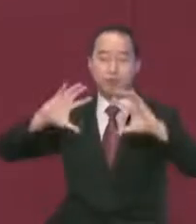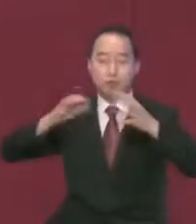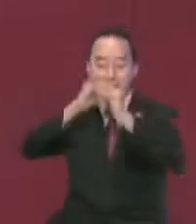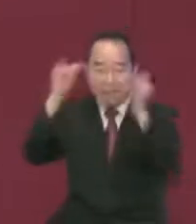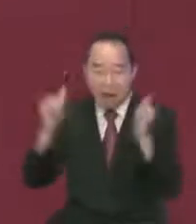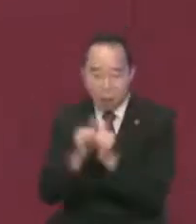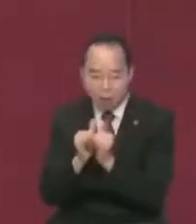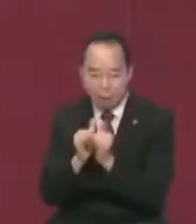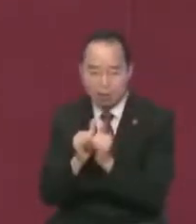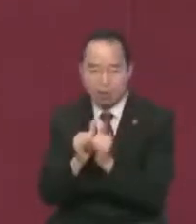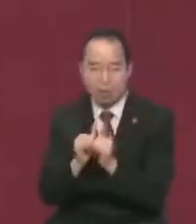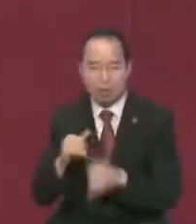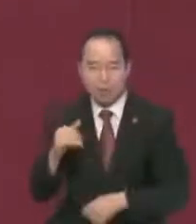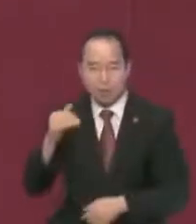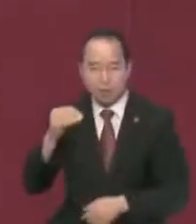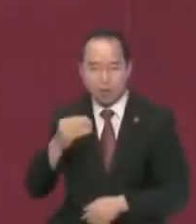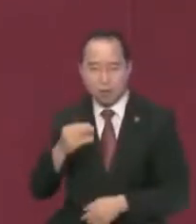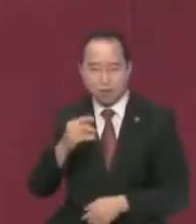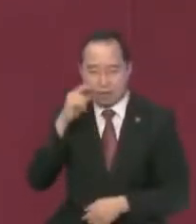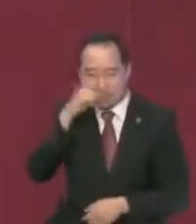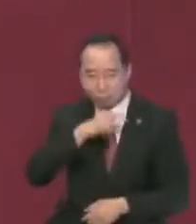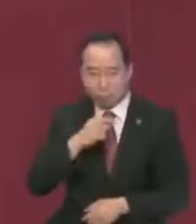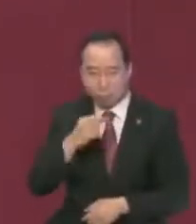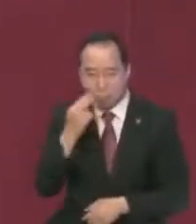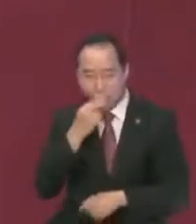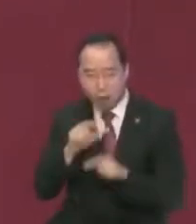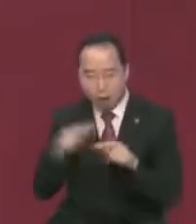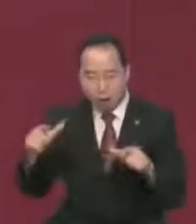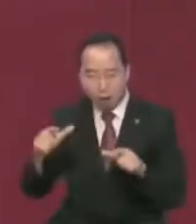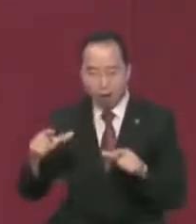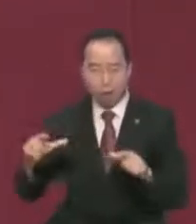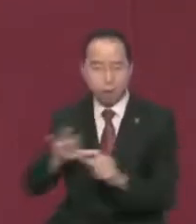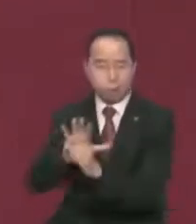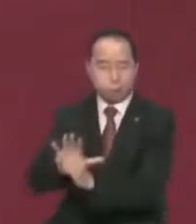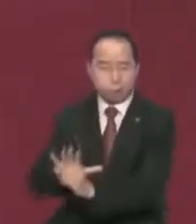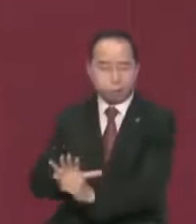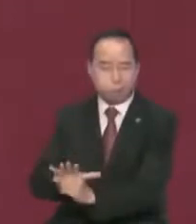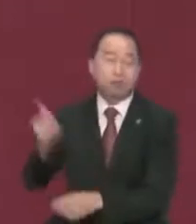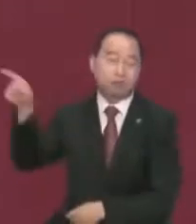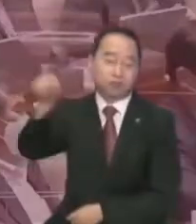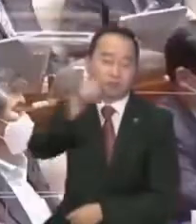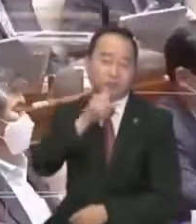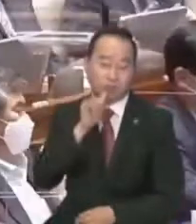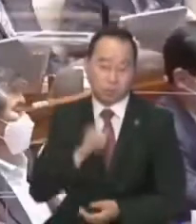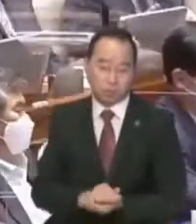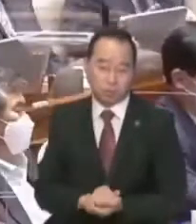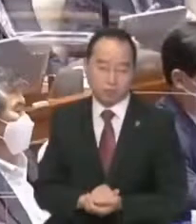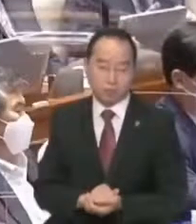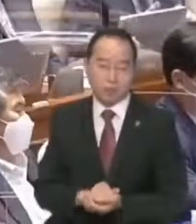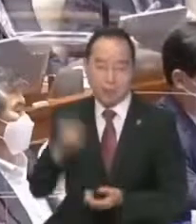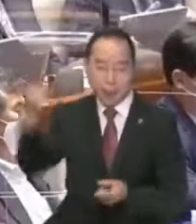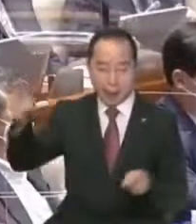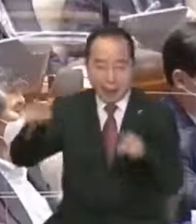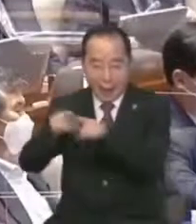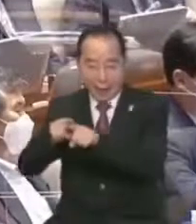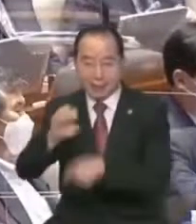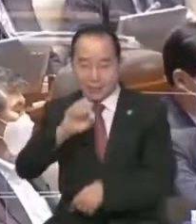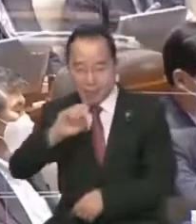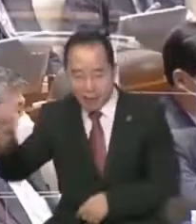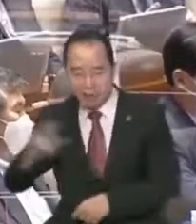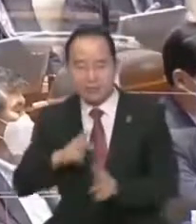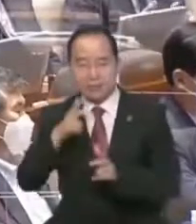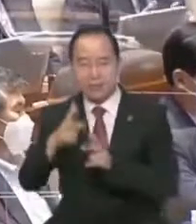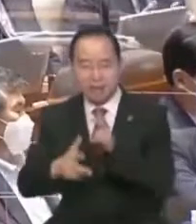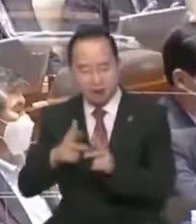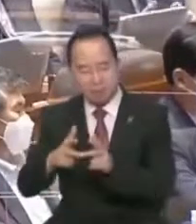환경 규제를 강화하고 있습니다. 그런 흐름에 호응해야 산업 경쟁력과 일자리를